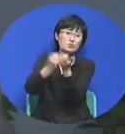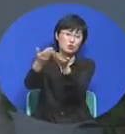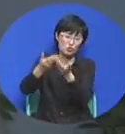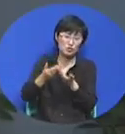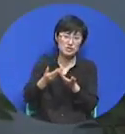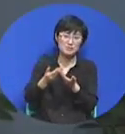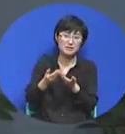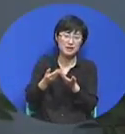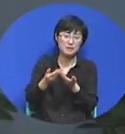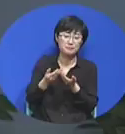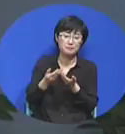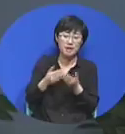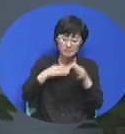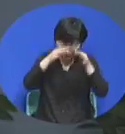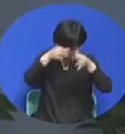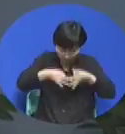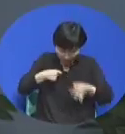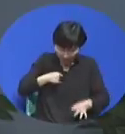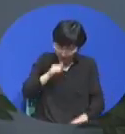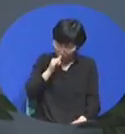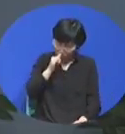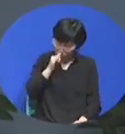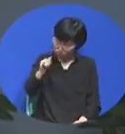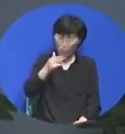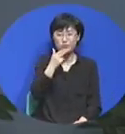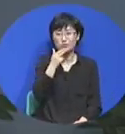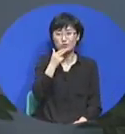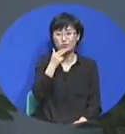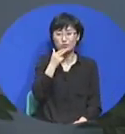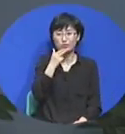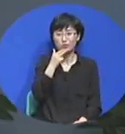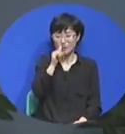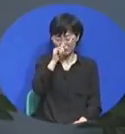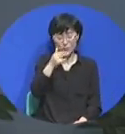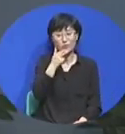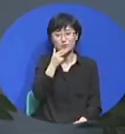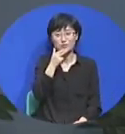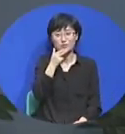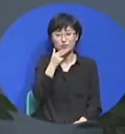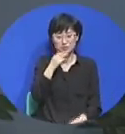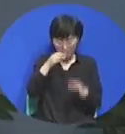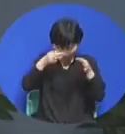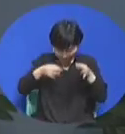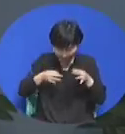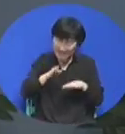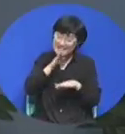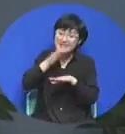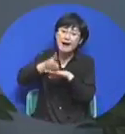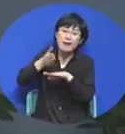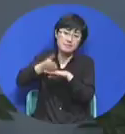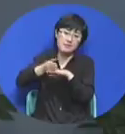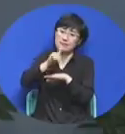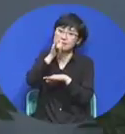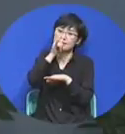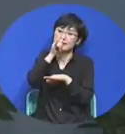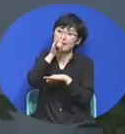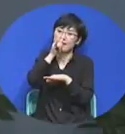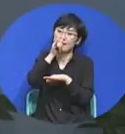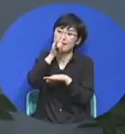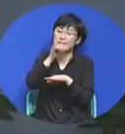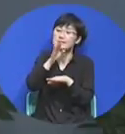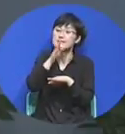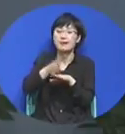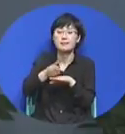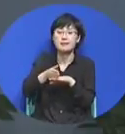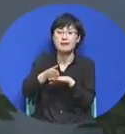그래서 훌륭한 부분은 제게 없습니다만은요. 진짜 감사할 건 있어요. And though I don't have a lot of renowned aspects in my personality, still there are things